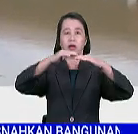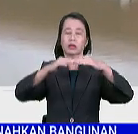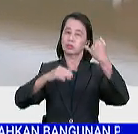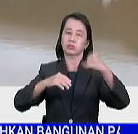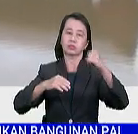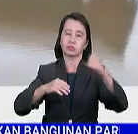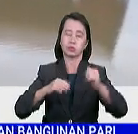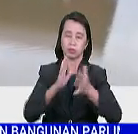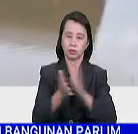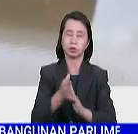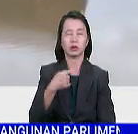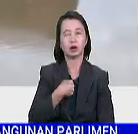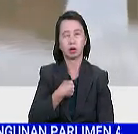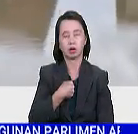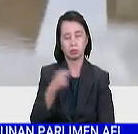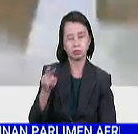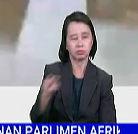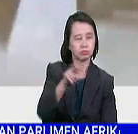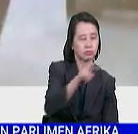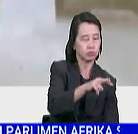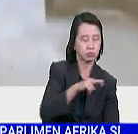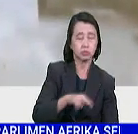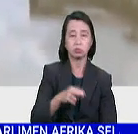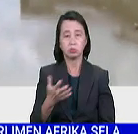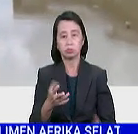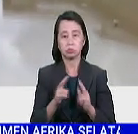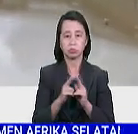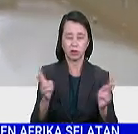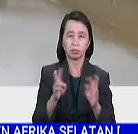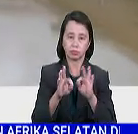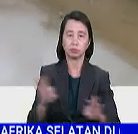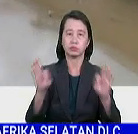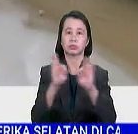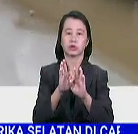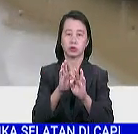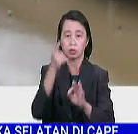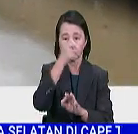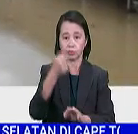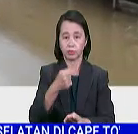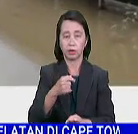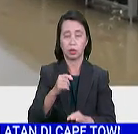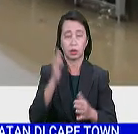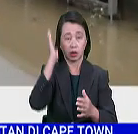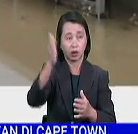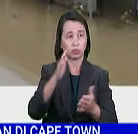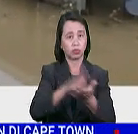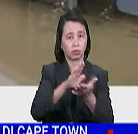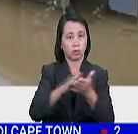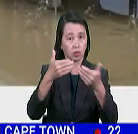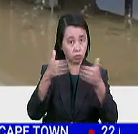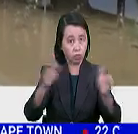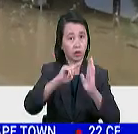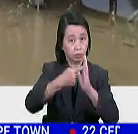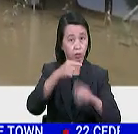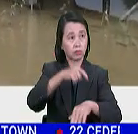jadi ya saya melihat cecak keadaan ini Ahmad sepenting blokirannya sesi akan bermula pada 10 hari bulan